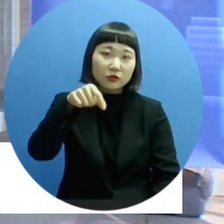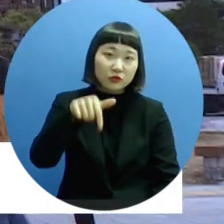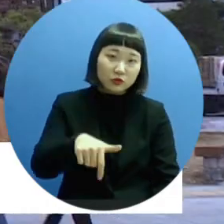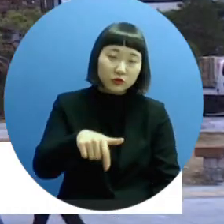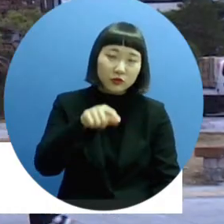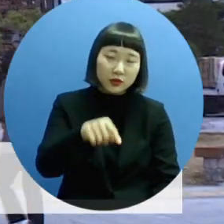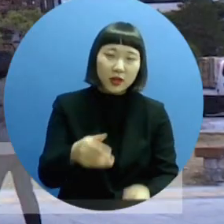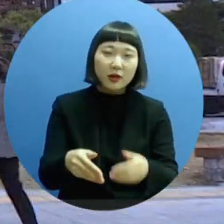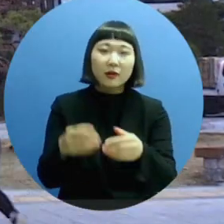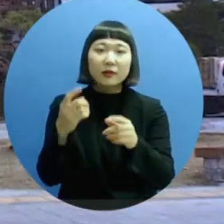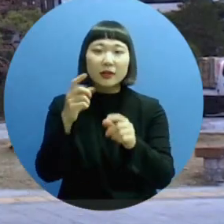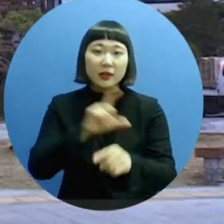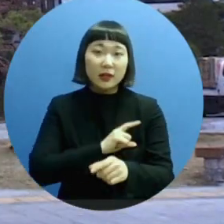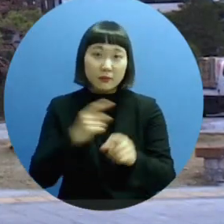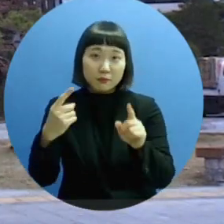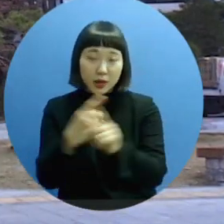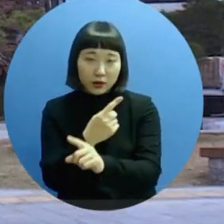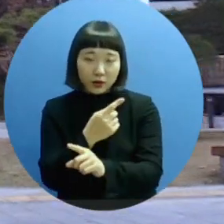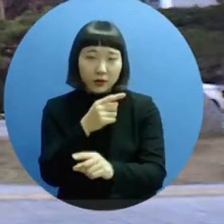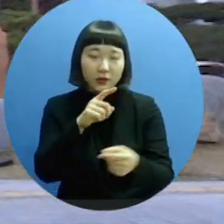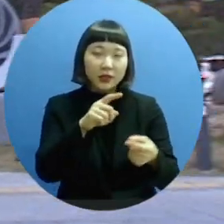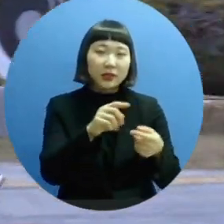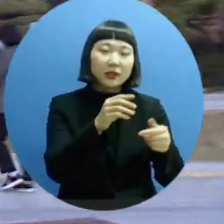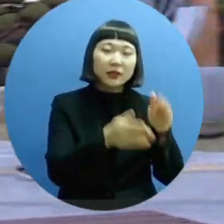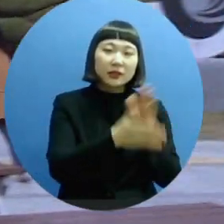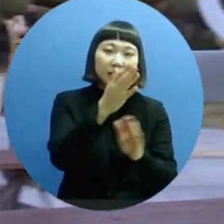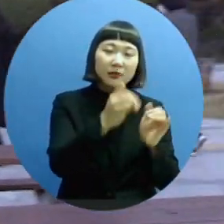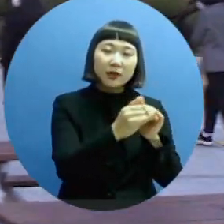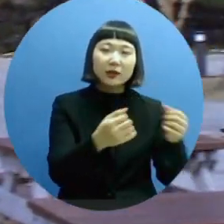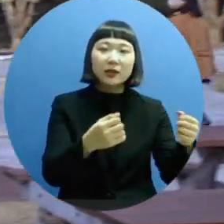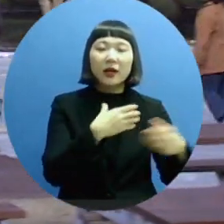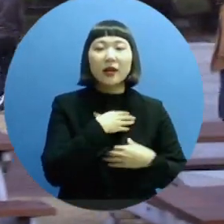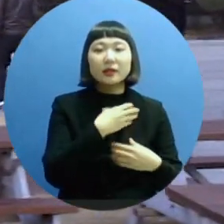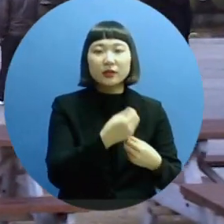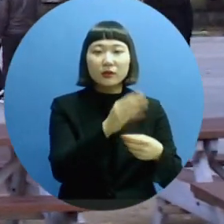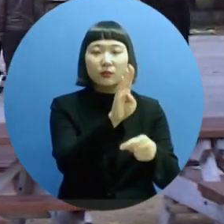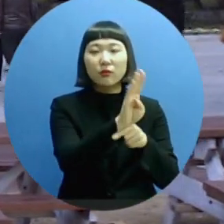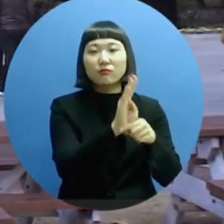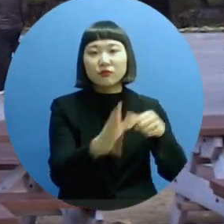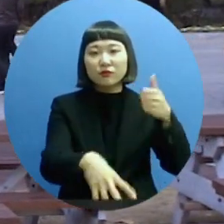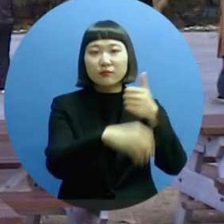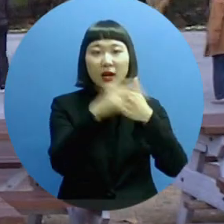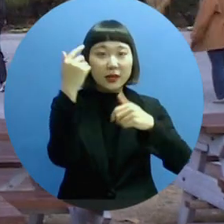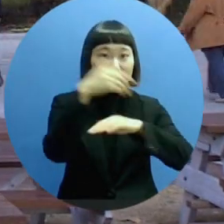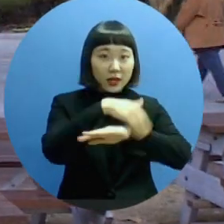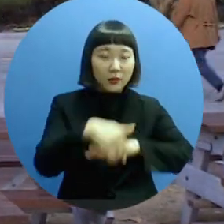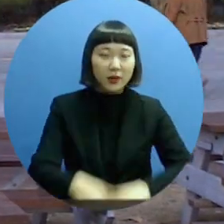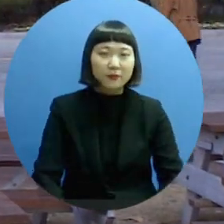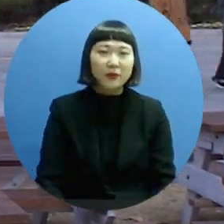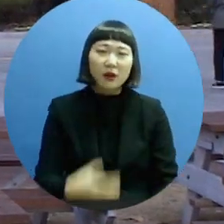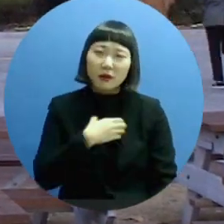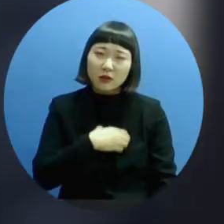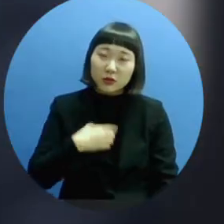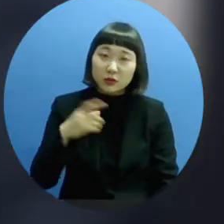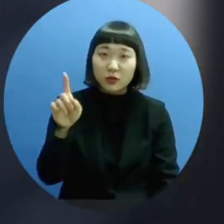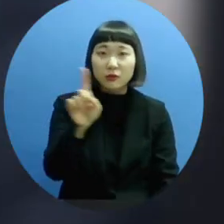하지만 이번 조직 개편안을 두고 우려의 목소리가 나오고 있습니다. 가장 논란이 일고 있는